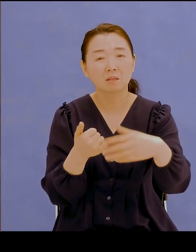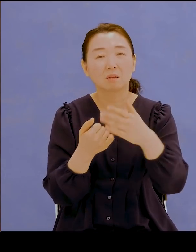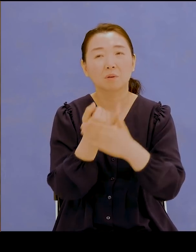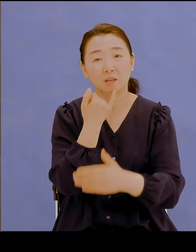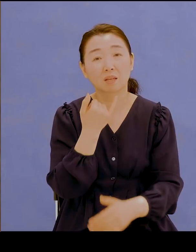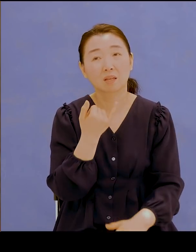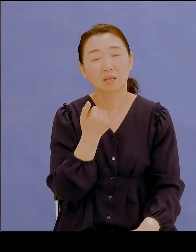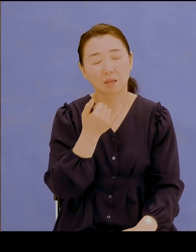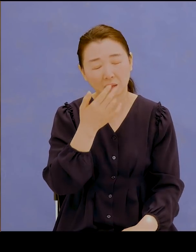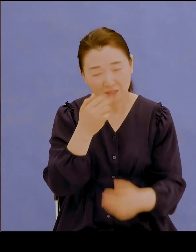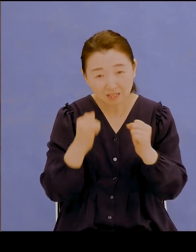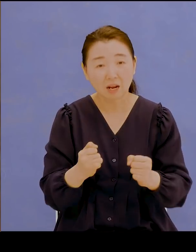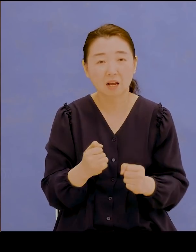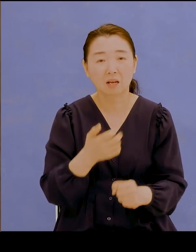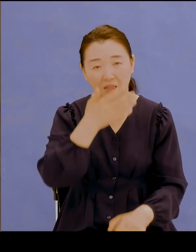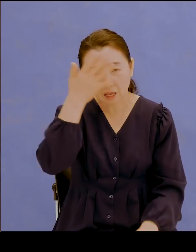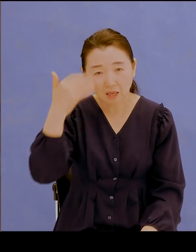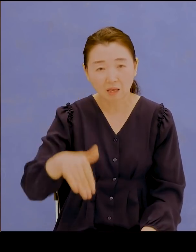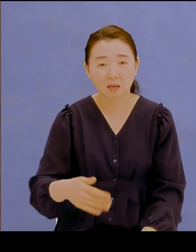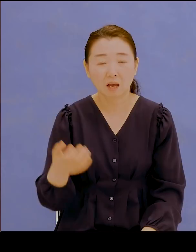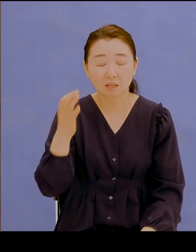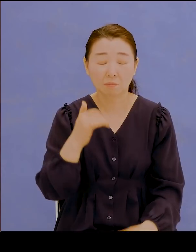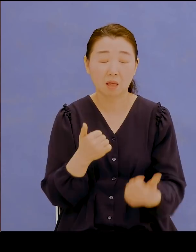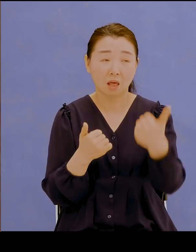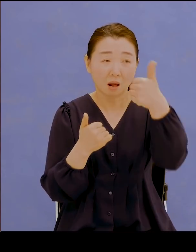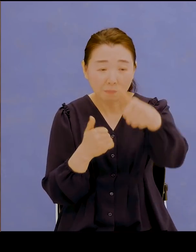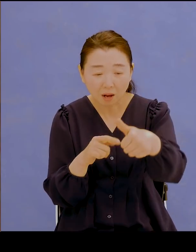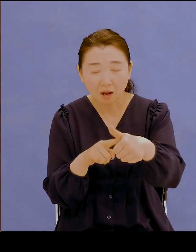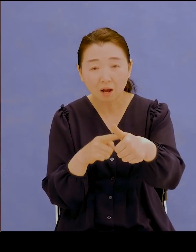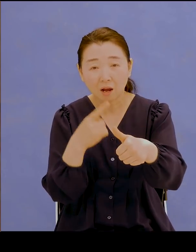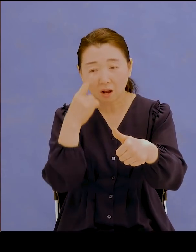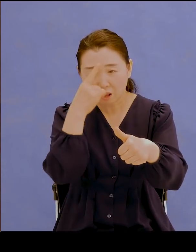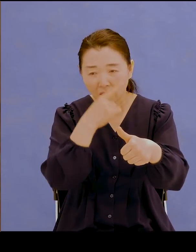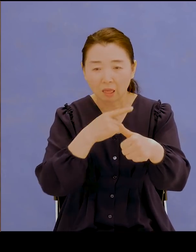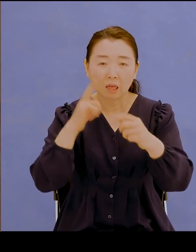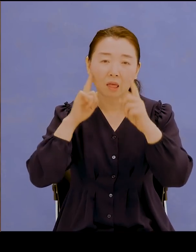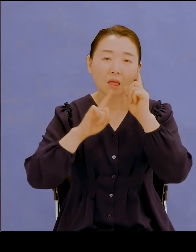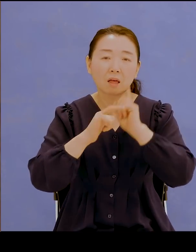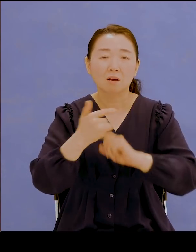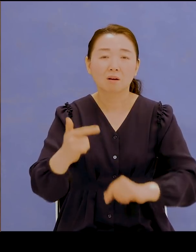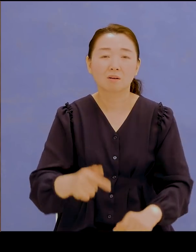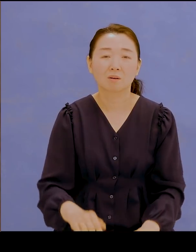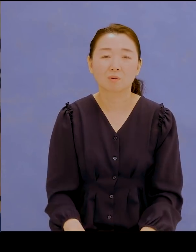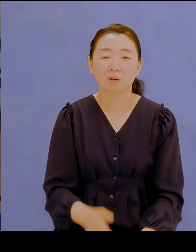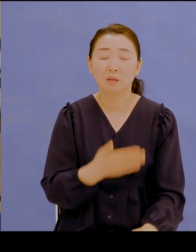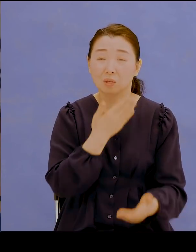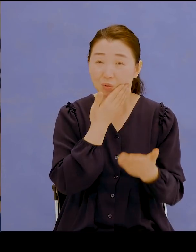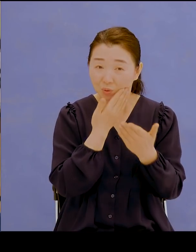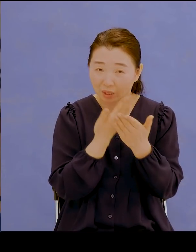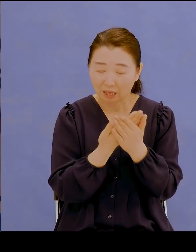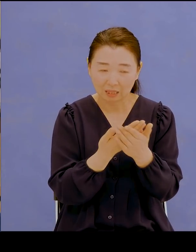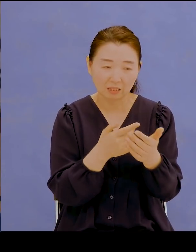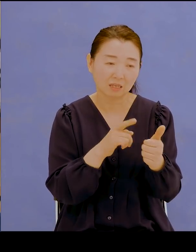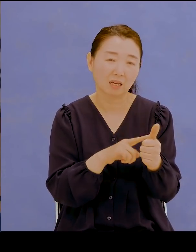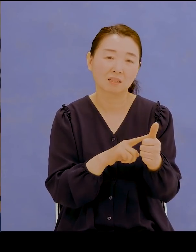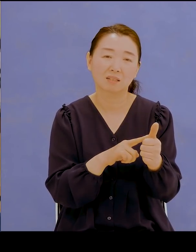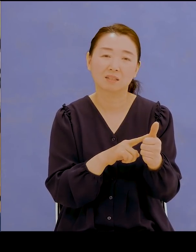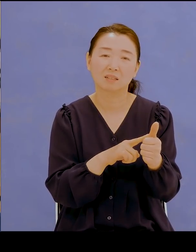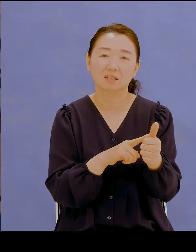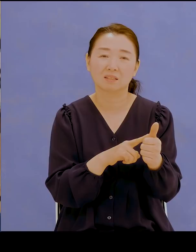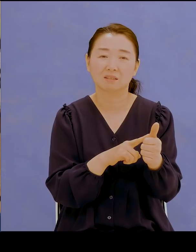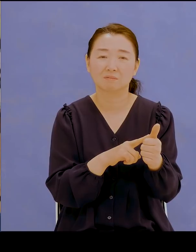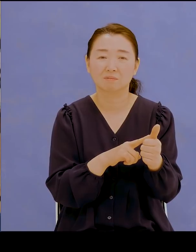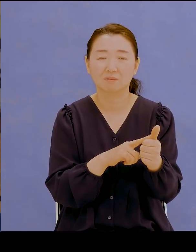딱지가 얼굴 그 상처가 근데 이렇게 떨어져가지고 진짜 다행이죠. 네. 그 귀한 그 아들이. 그 아들이. 그래서 그때